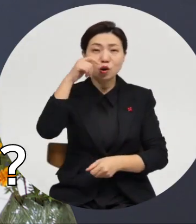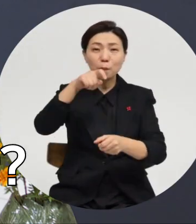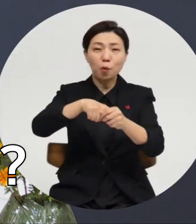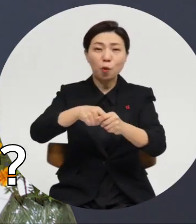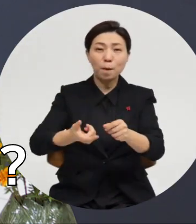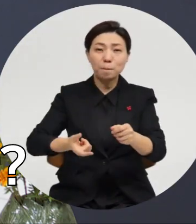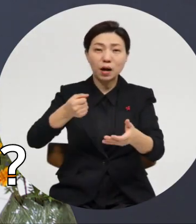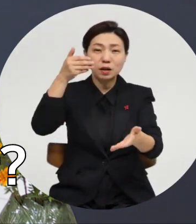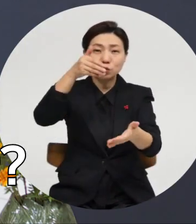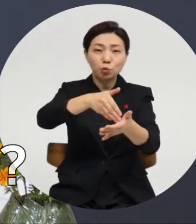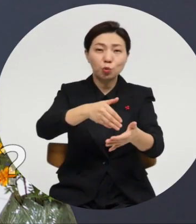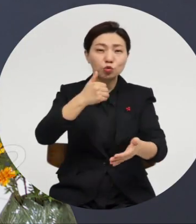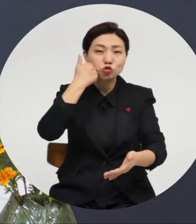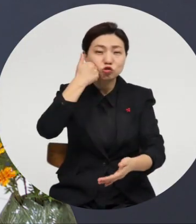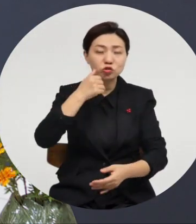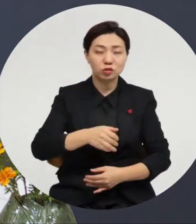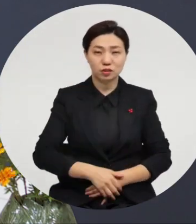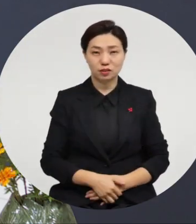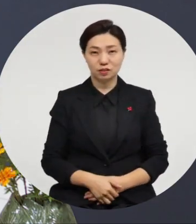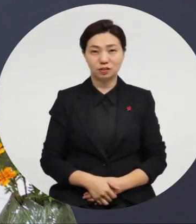빨리 도달하겠습니까?